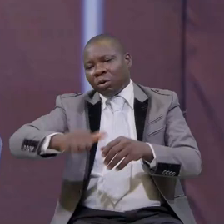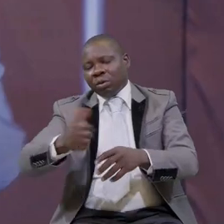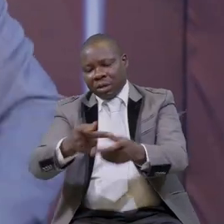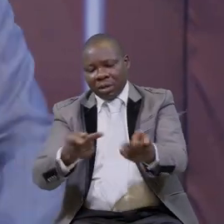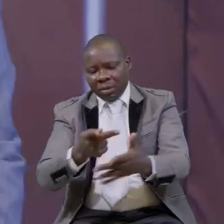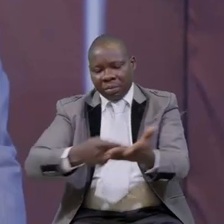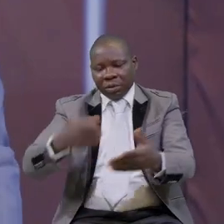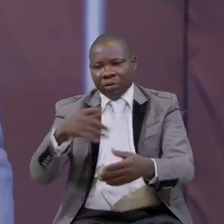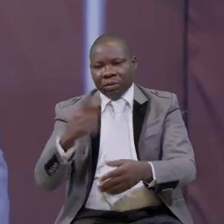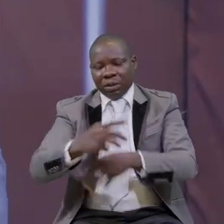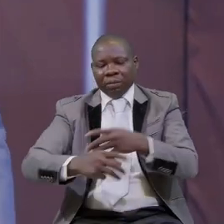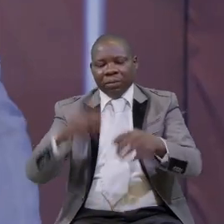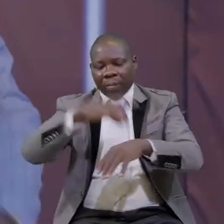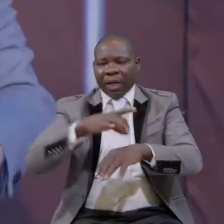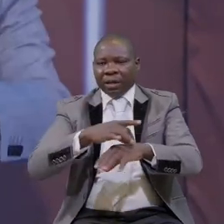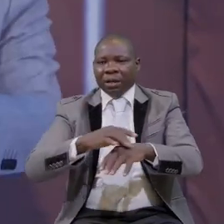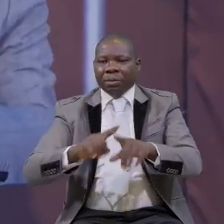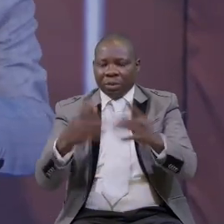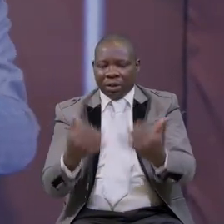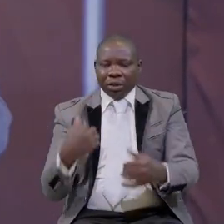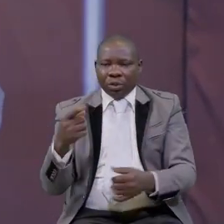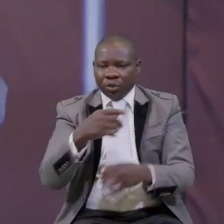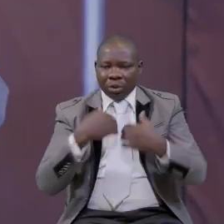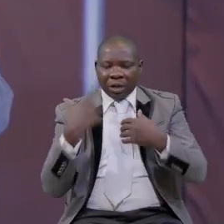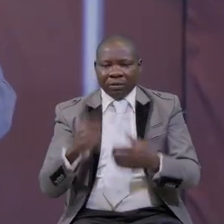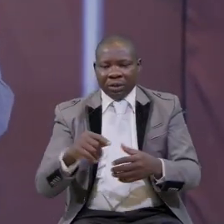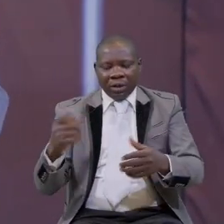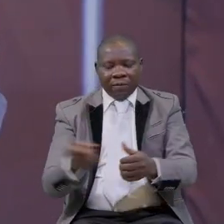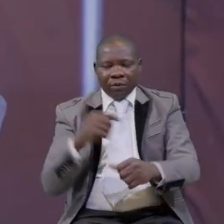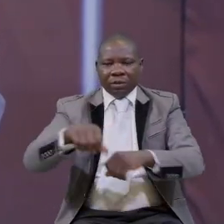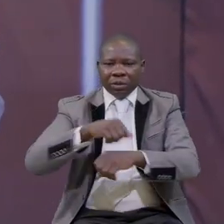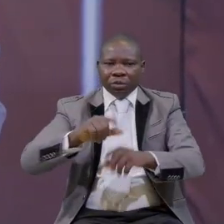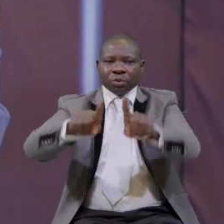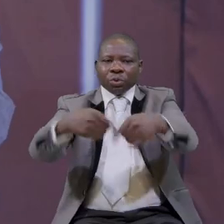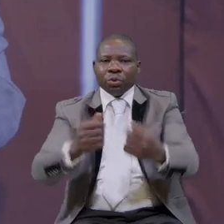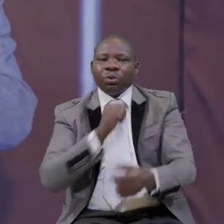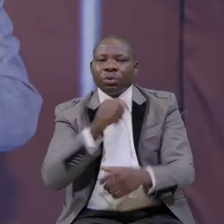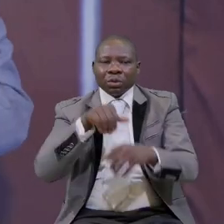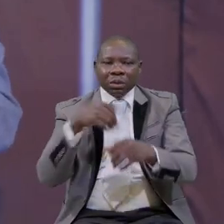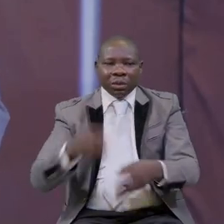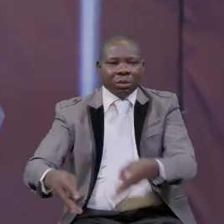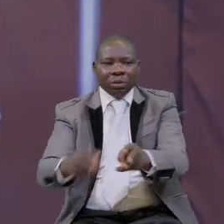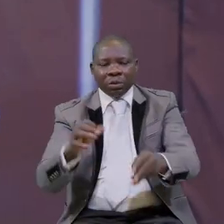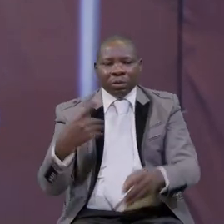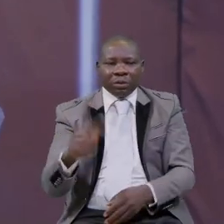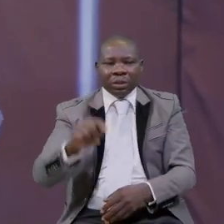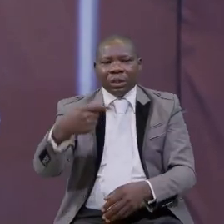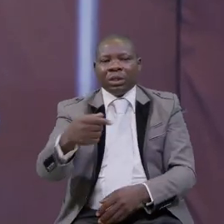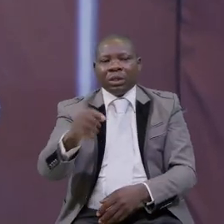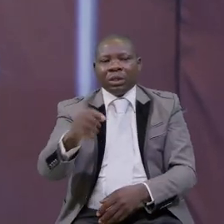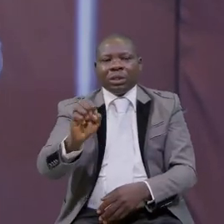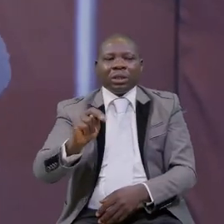onction initiale, allez, n'allez pas vers les païens et n'entrez pas dans les villes des